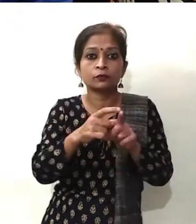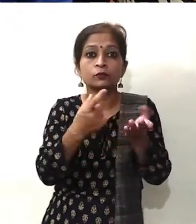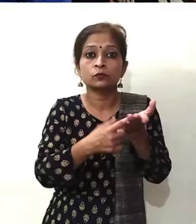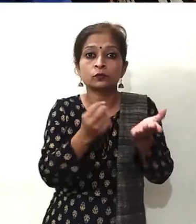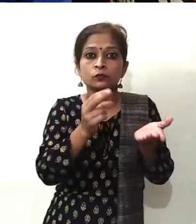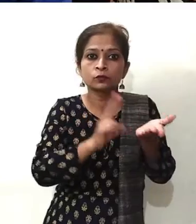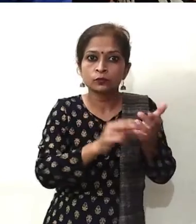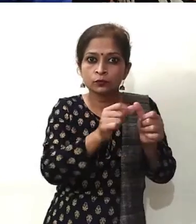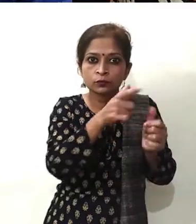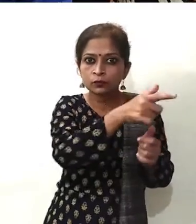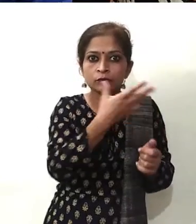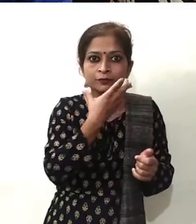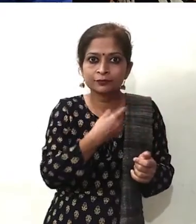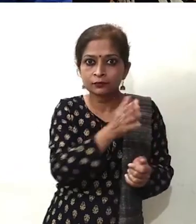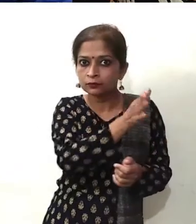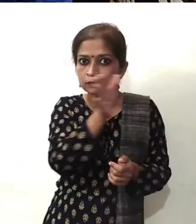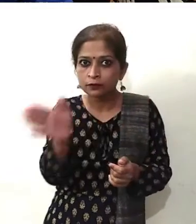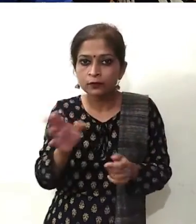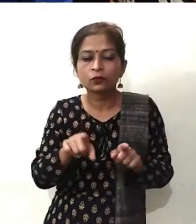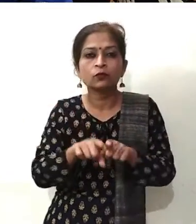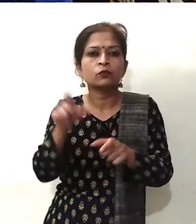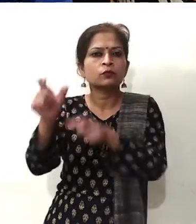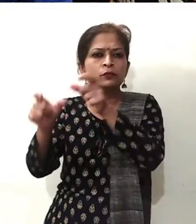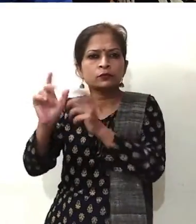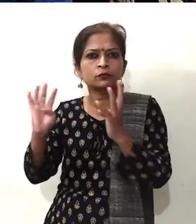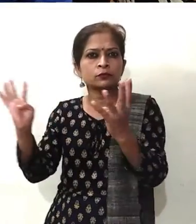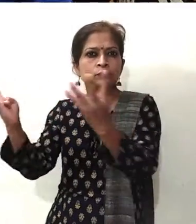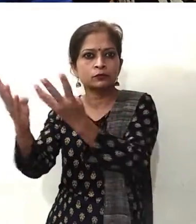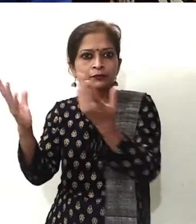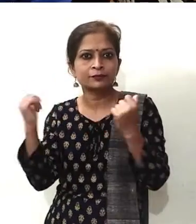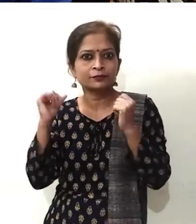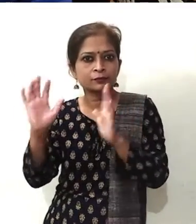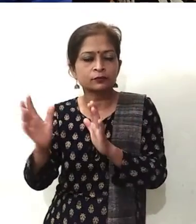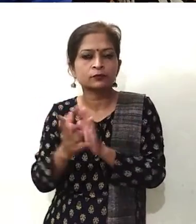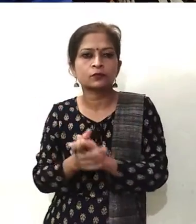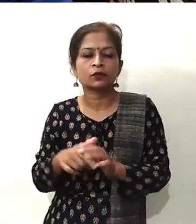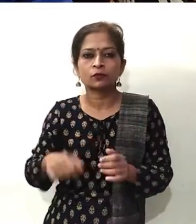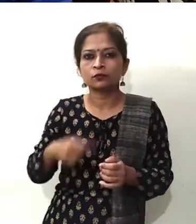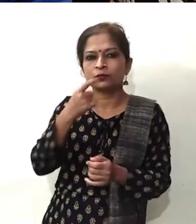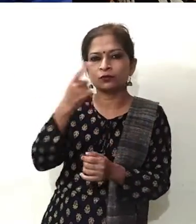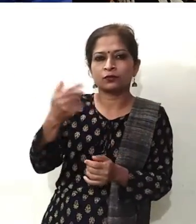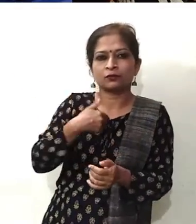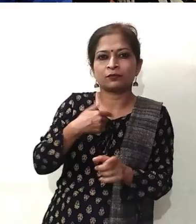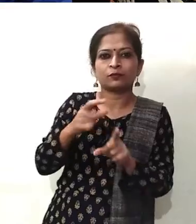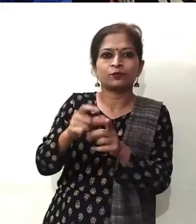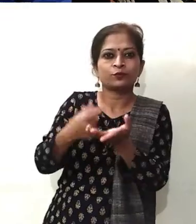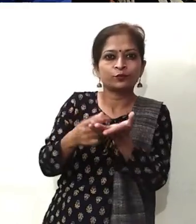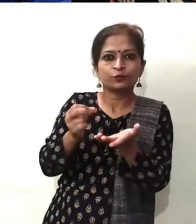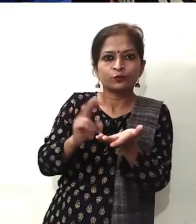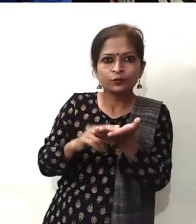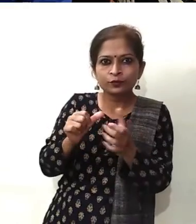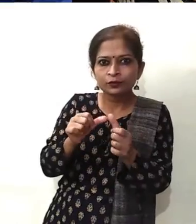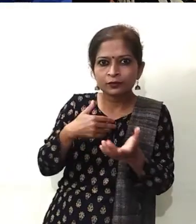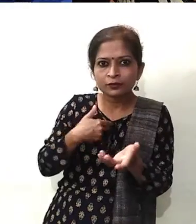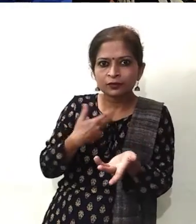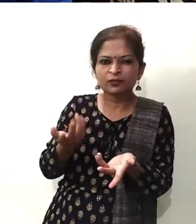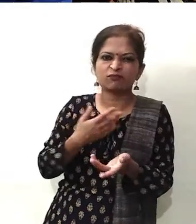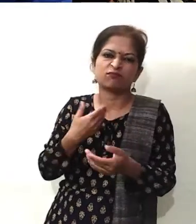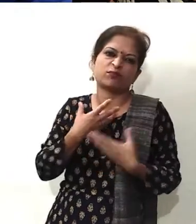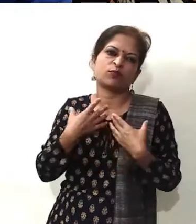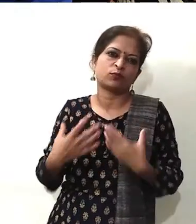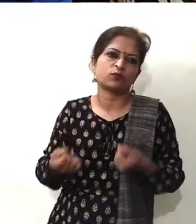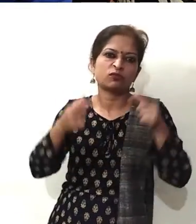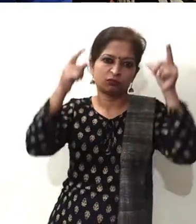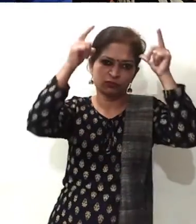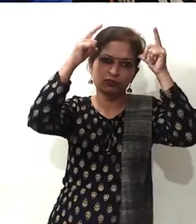तो सभा में बैठा था द्रुपद सबके साथ, तो पास गए और बोले कि द्रुपद मैं द्रोण, और मुझे गाय चाहिए कुछ।